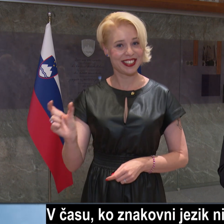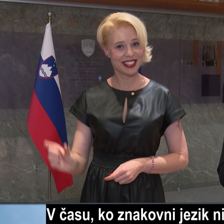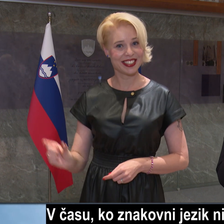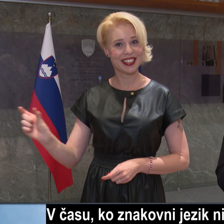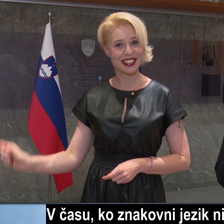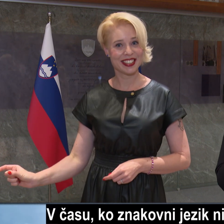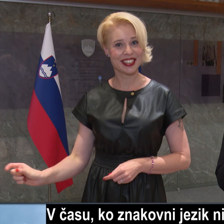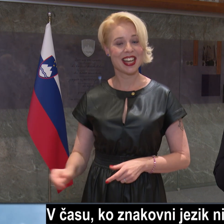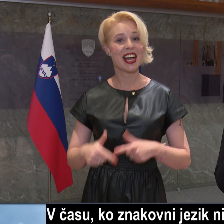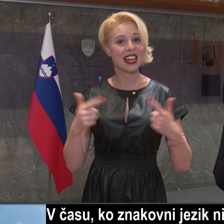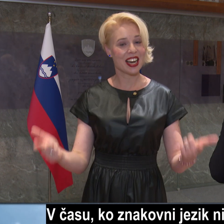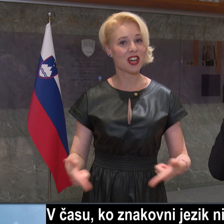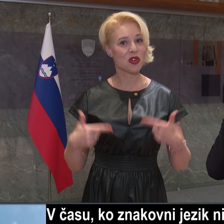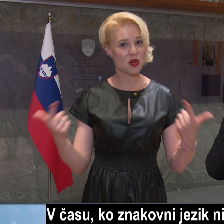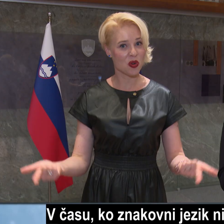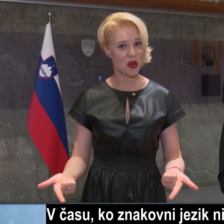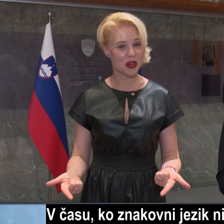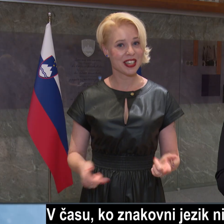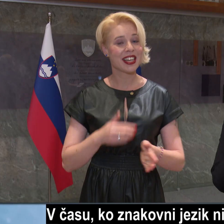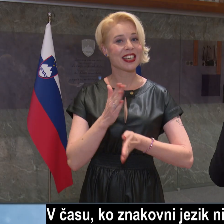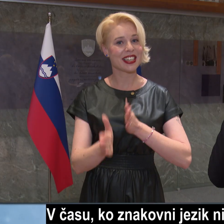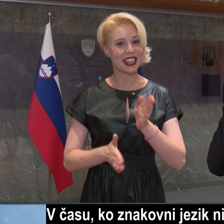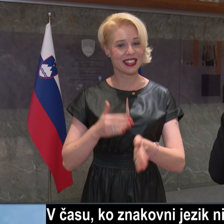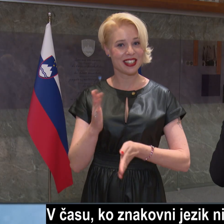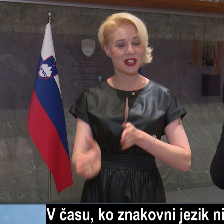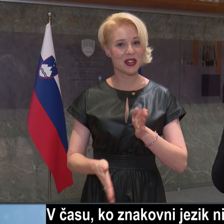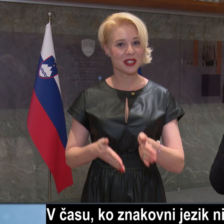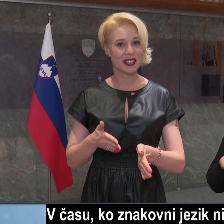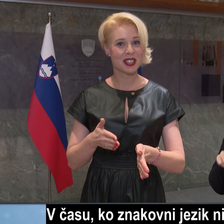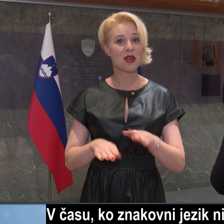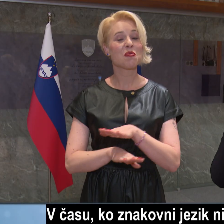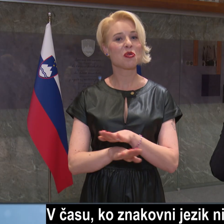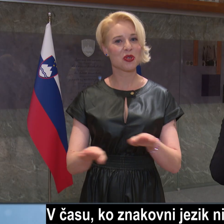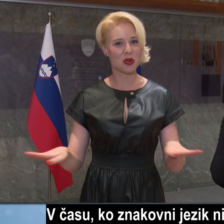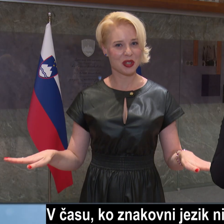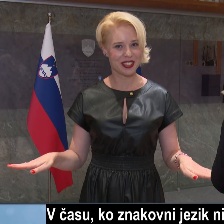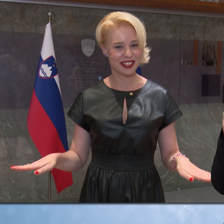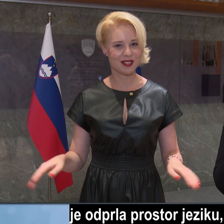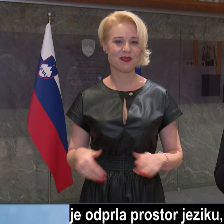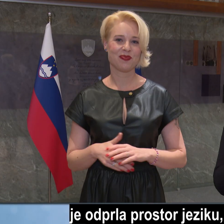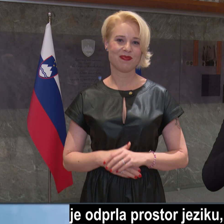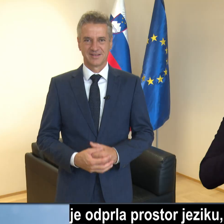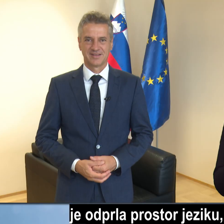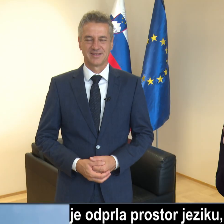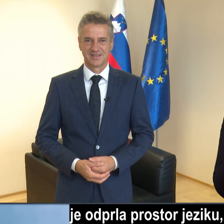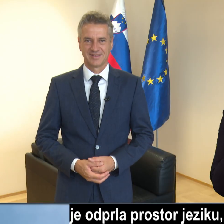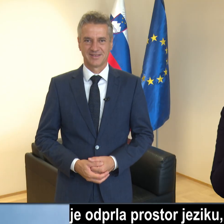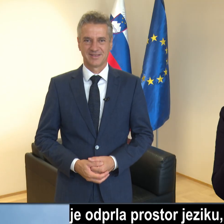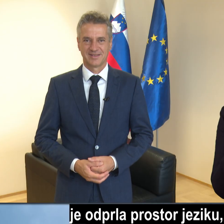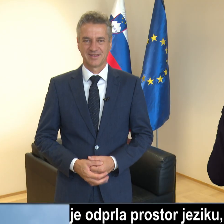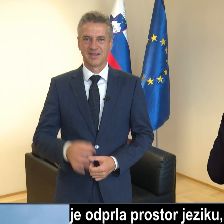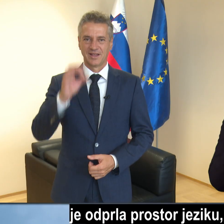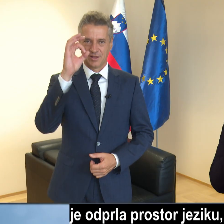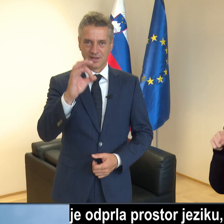V času, ko znakovni jezik ni bil priznan in ko so bili gluhi prepuščeni tišini, je odprla prostor jeziku, ki je bil do